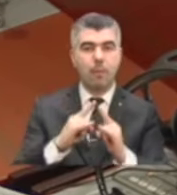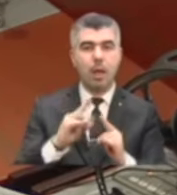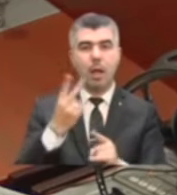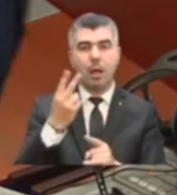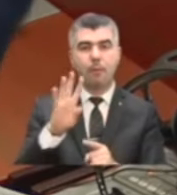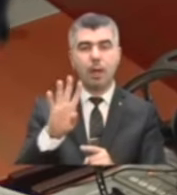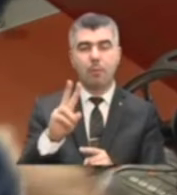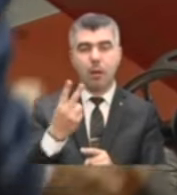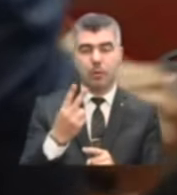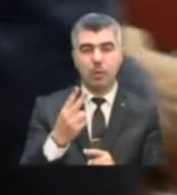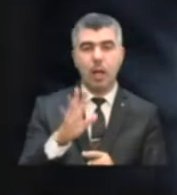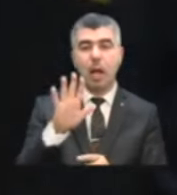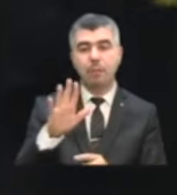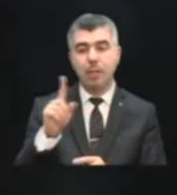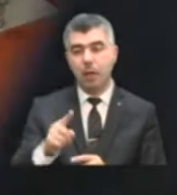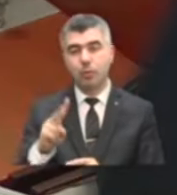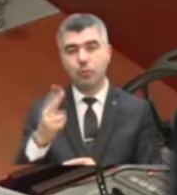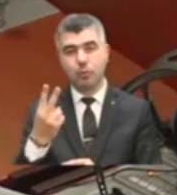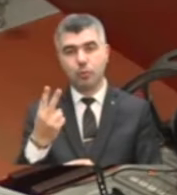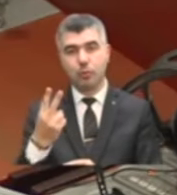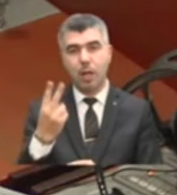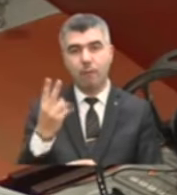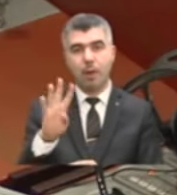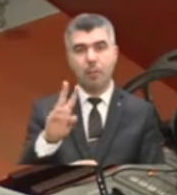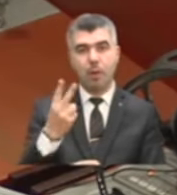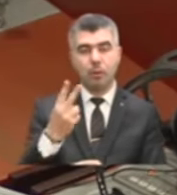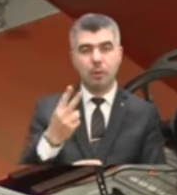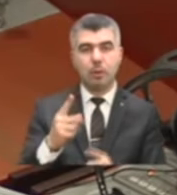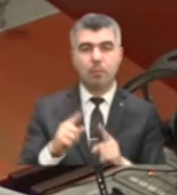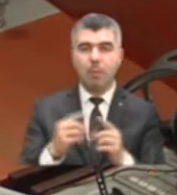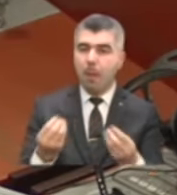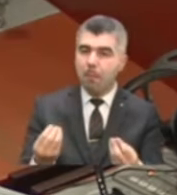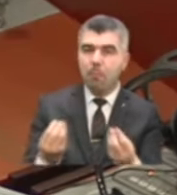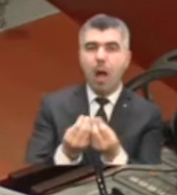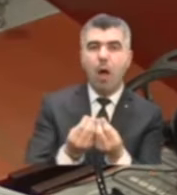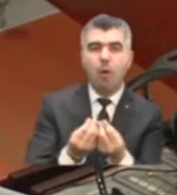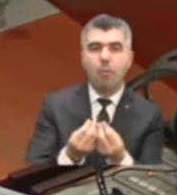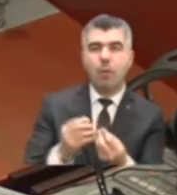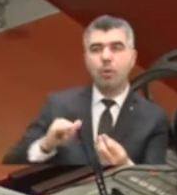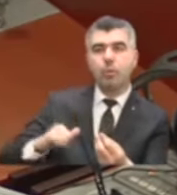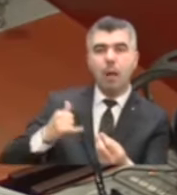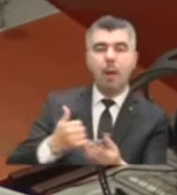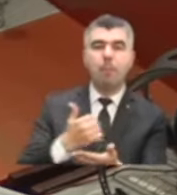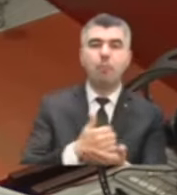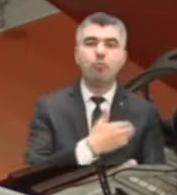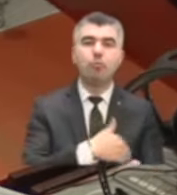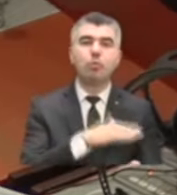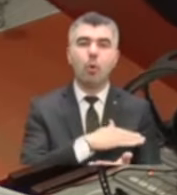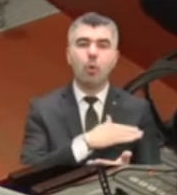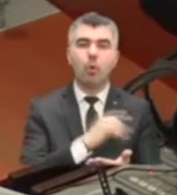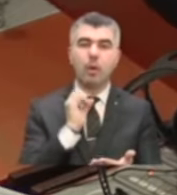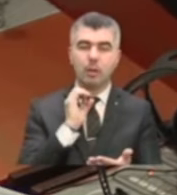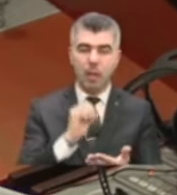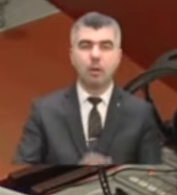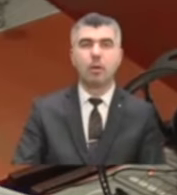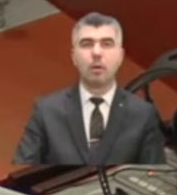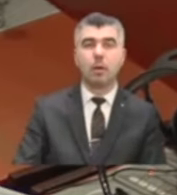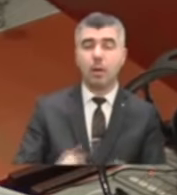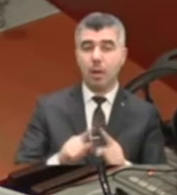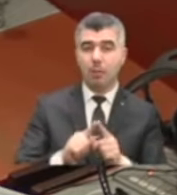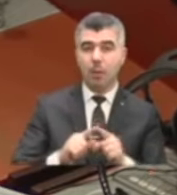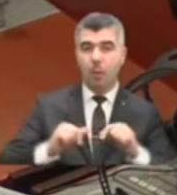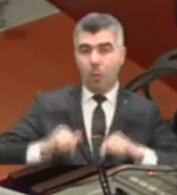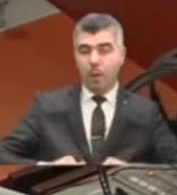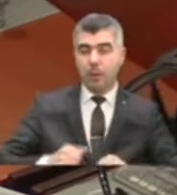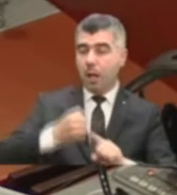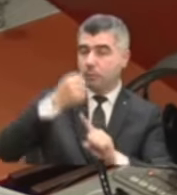تاريخ 5 فبراير الأخير تحت شعار معا لشباب مسؤول ومتألق، وكتبذل الوزارة الجهود اللازمة لإنجاح عملية التخييم